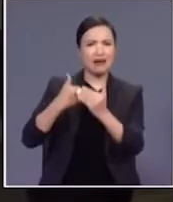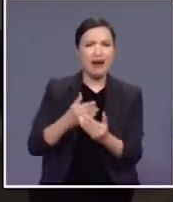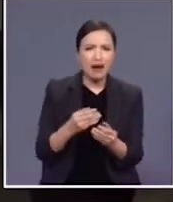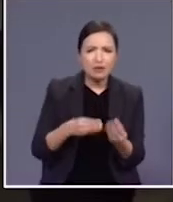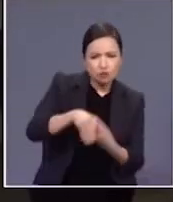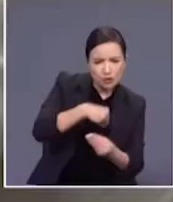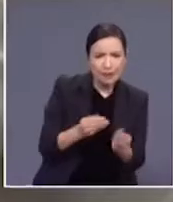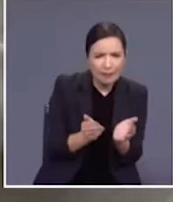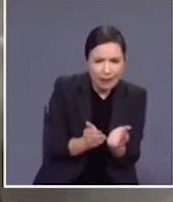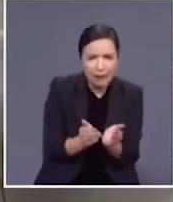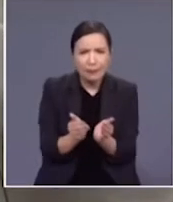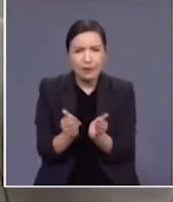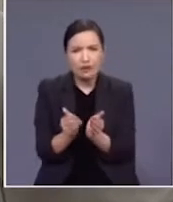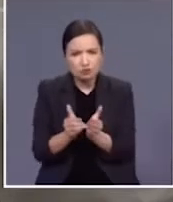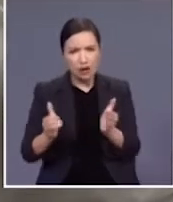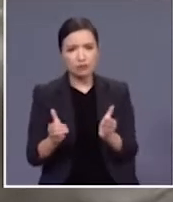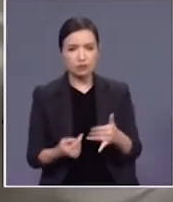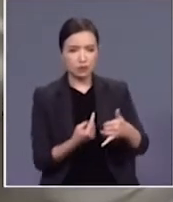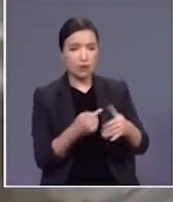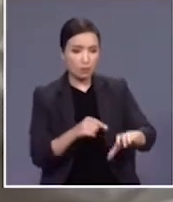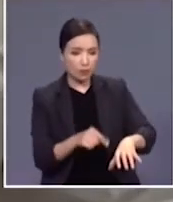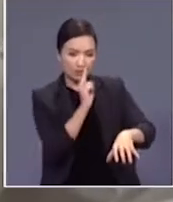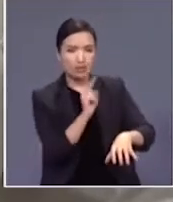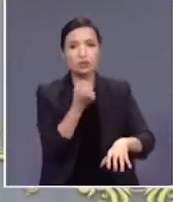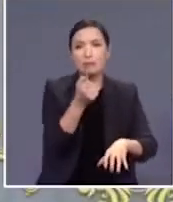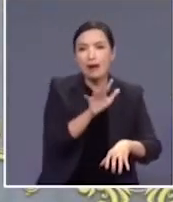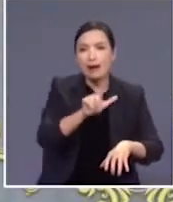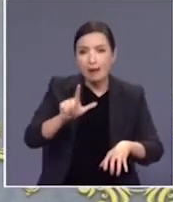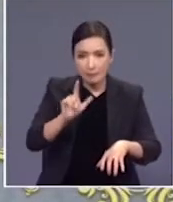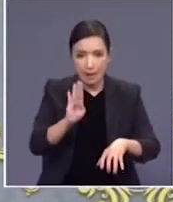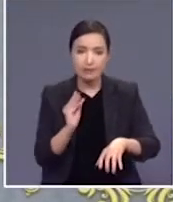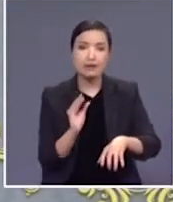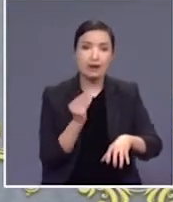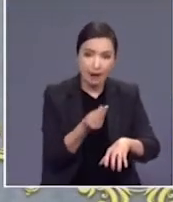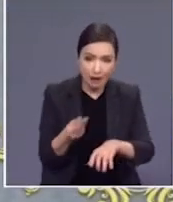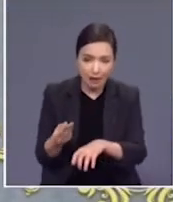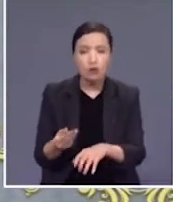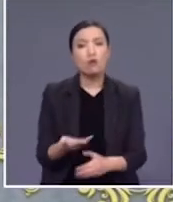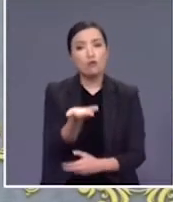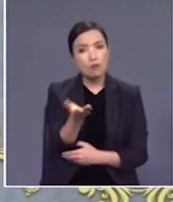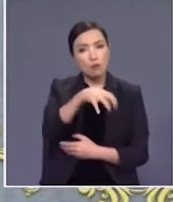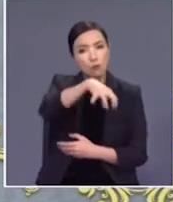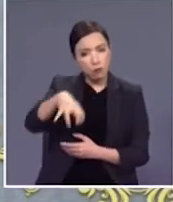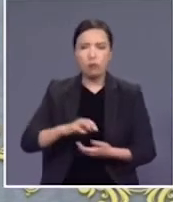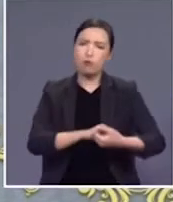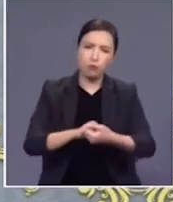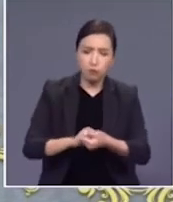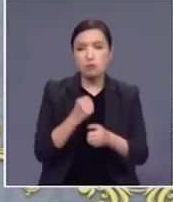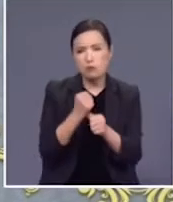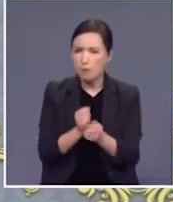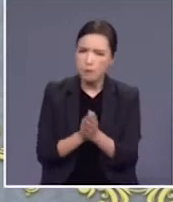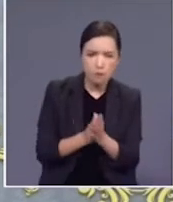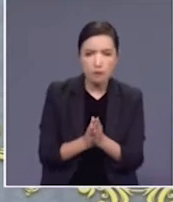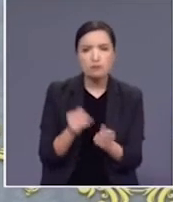ย่อมแห่งประเทศไทยรายละไม่เกิน15ล้านบาทอีกด้วยนะครับทั้งนี้ผมอยากให้หน่วยงานที่เกี่ยวข้องได้ทำงานเชิงรุกโดยสร้างกลไ